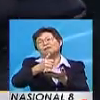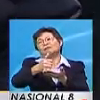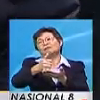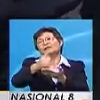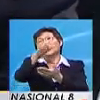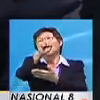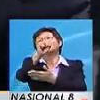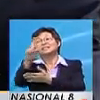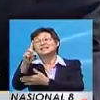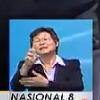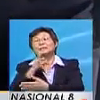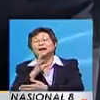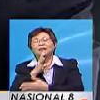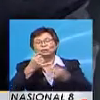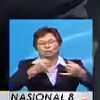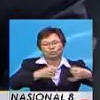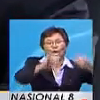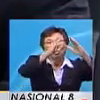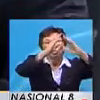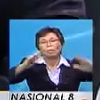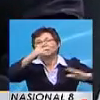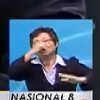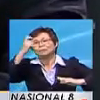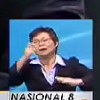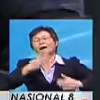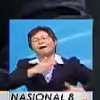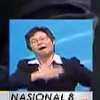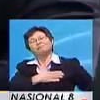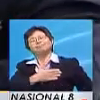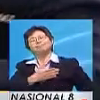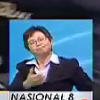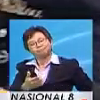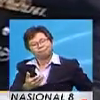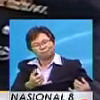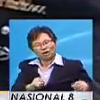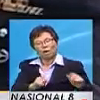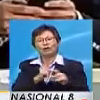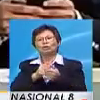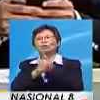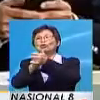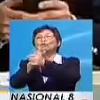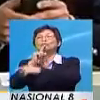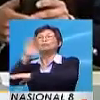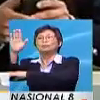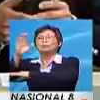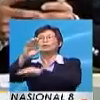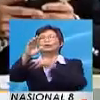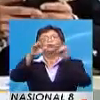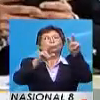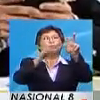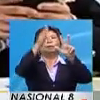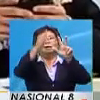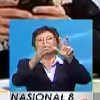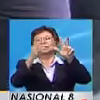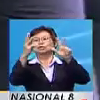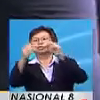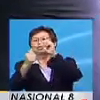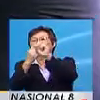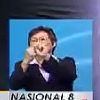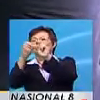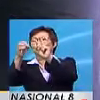menyatakan dia menjual kediaman itu atas dasar rela hati mengikut perjanjian bertarikh 23 Jun